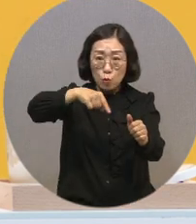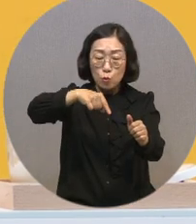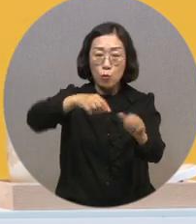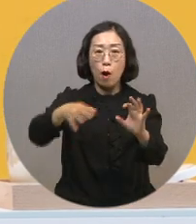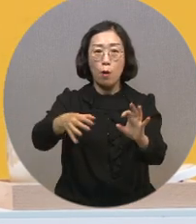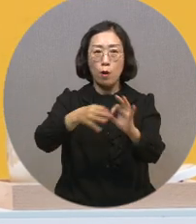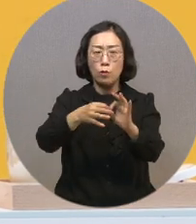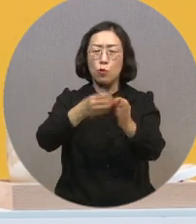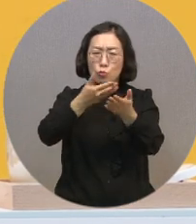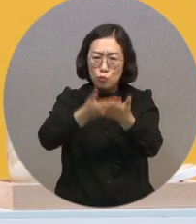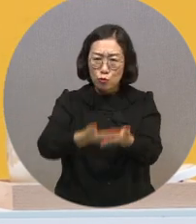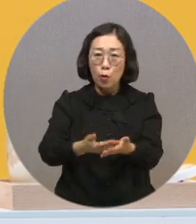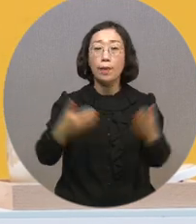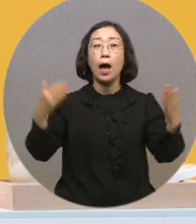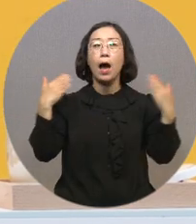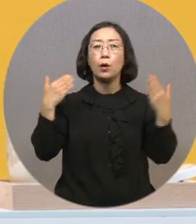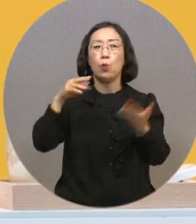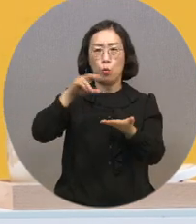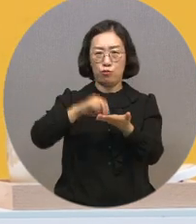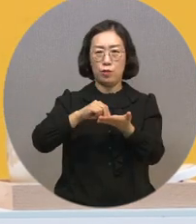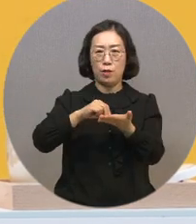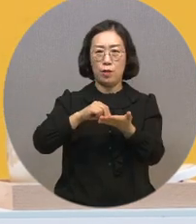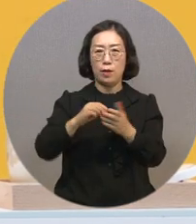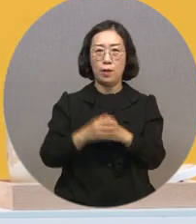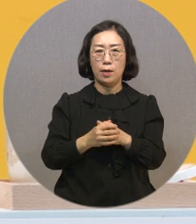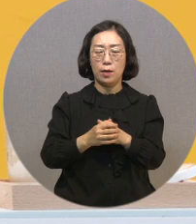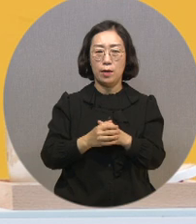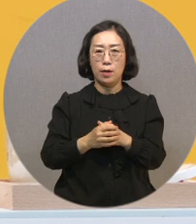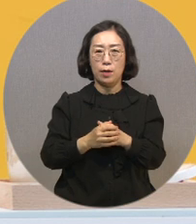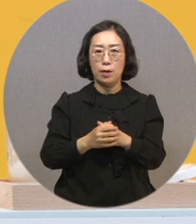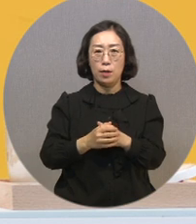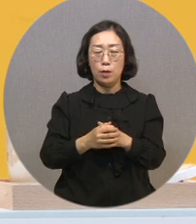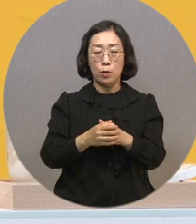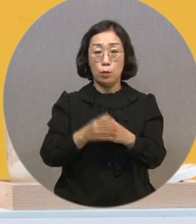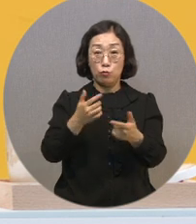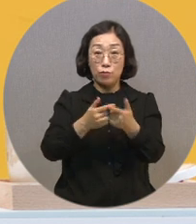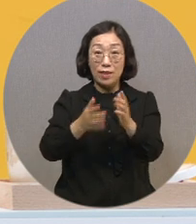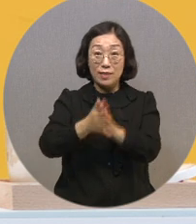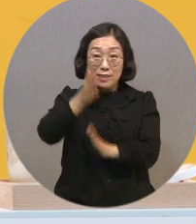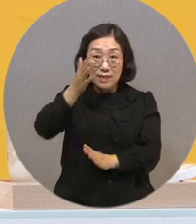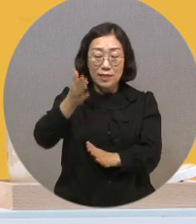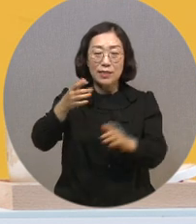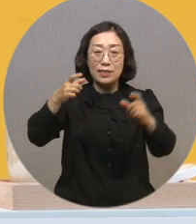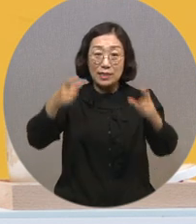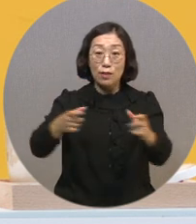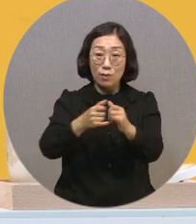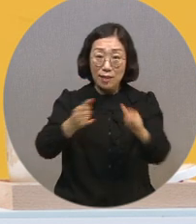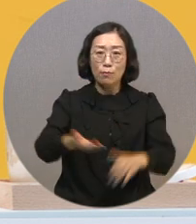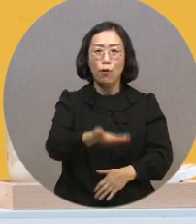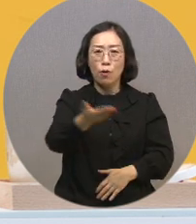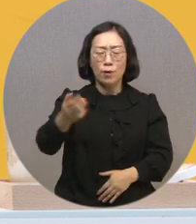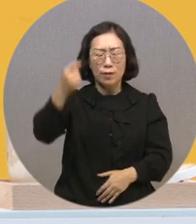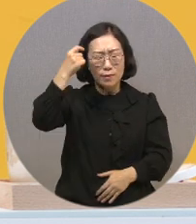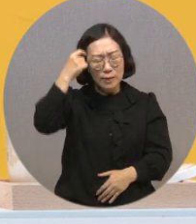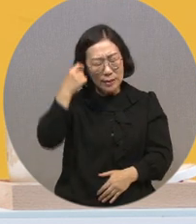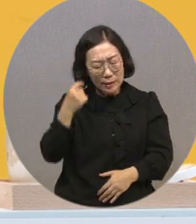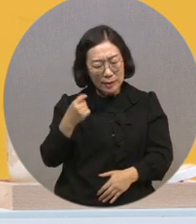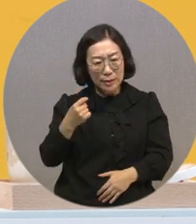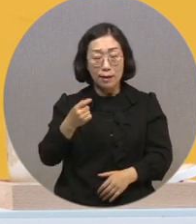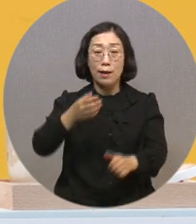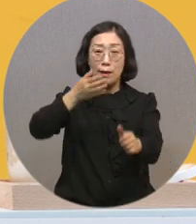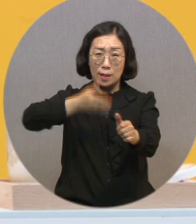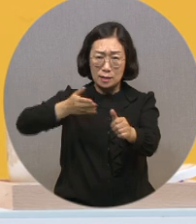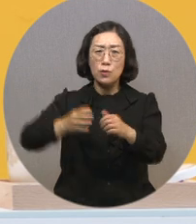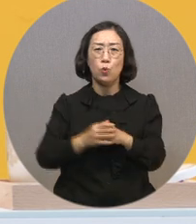관계되는 이런 부분에 있어서는 이제 우리 부산 시민들께서도 좀 각별함을 가지시고